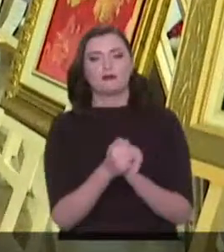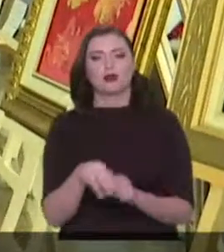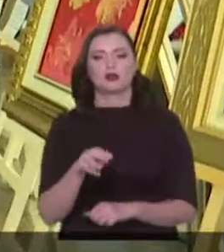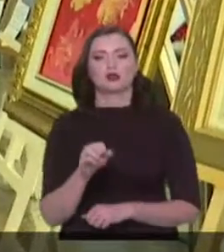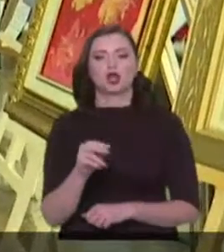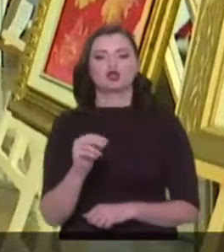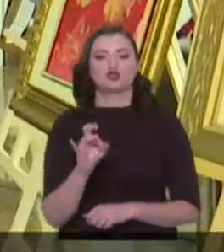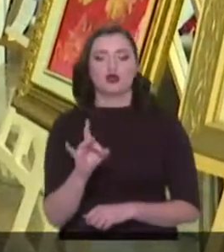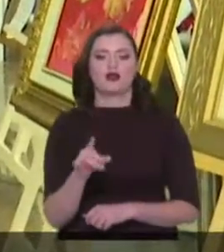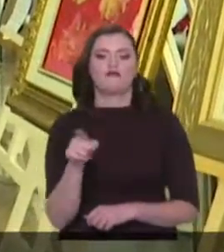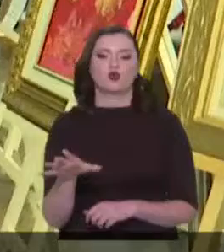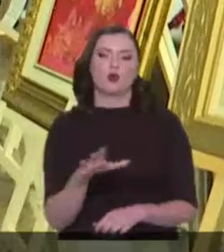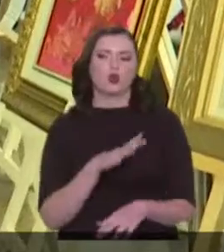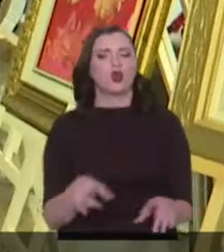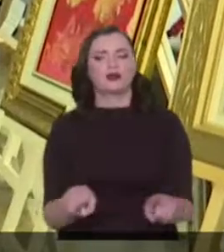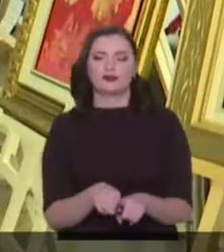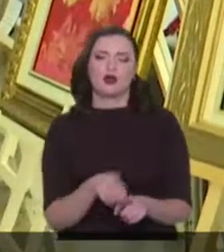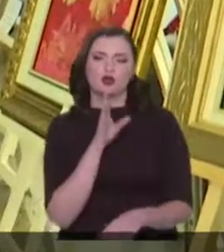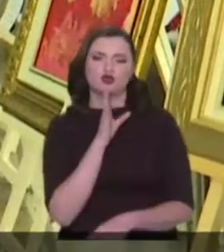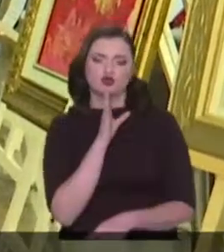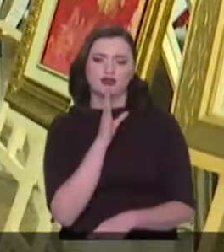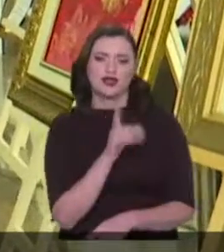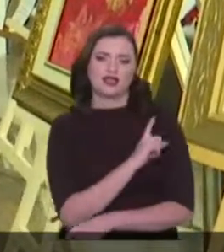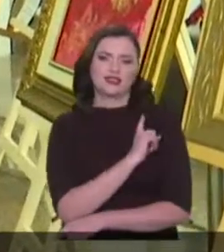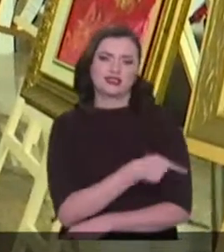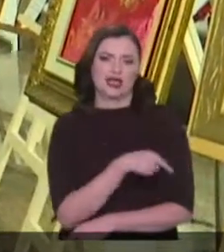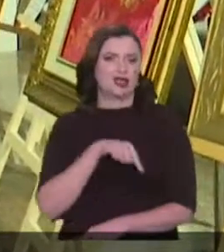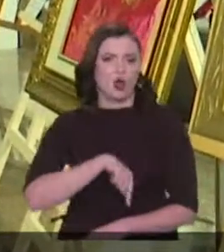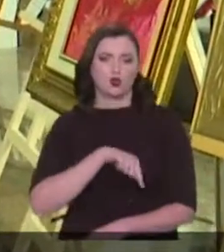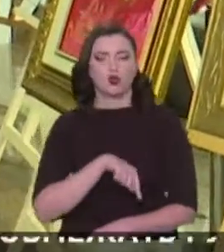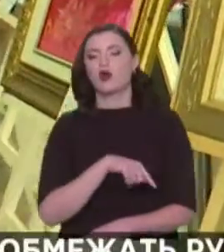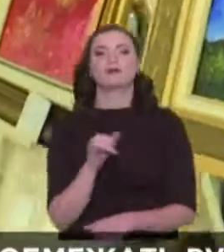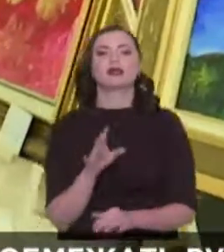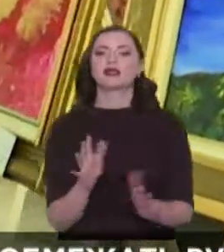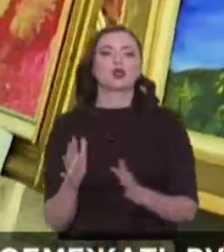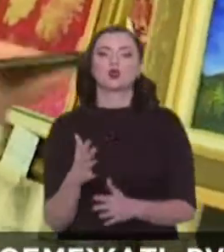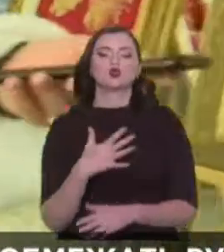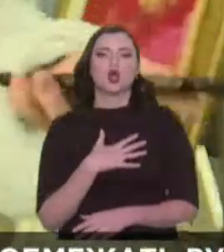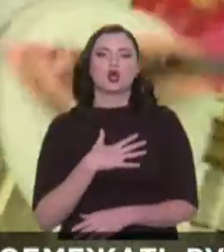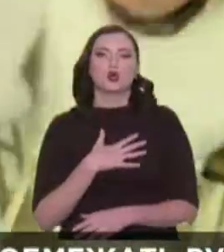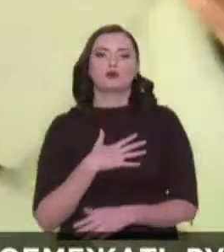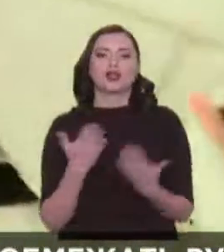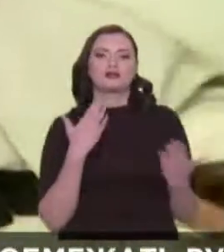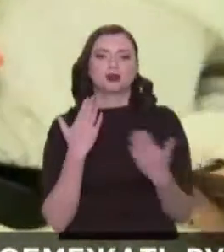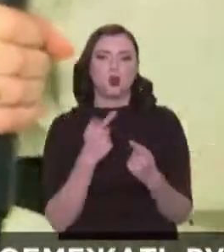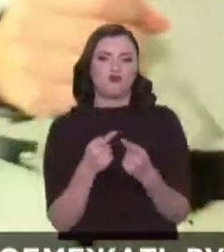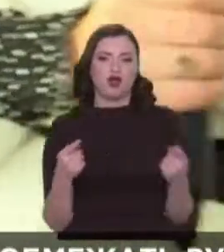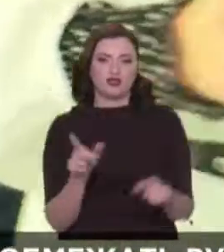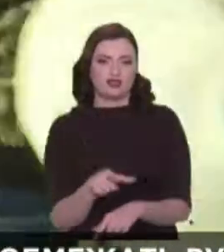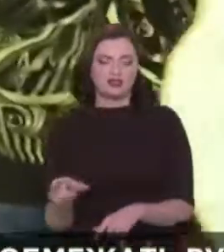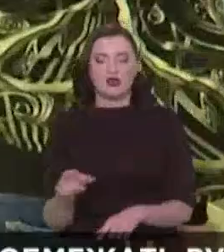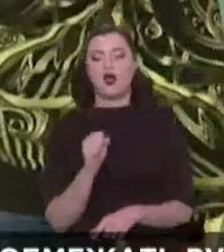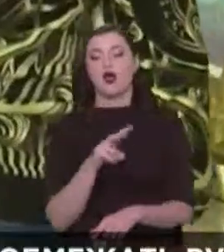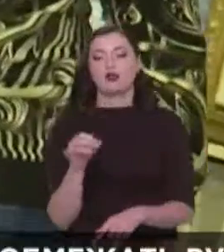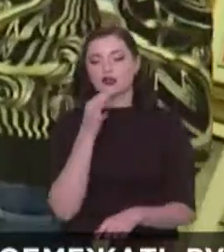Тетчер, вона була така жінка сильна духом і не дуже любила спілкуватися з іншими, але от